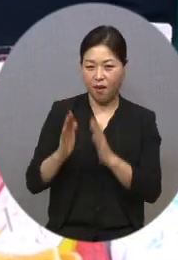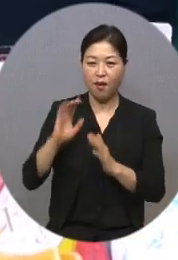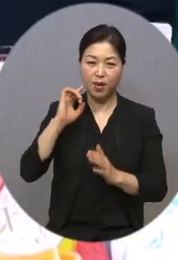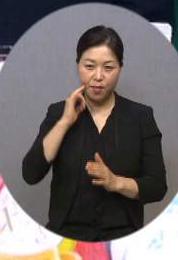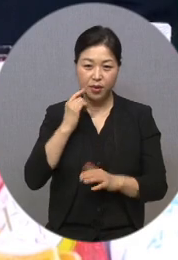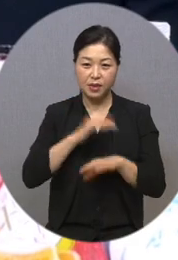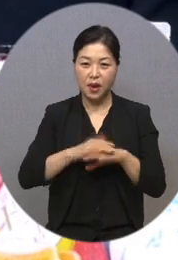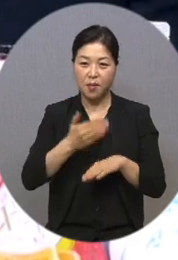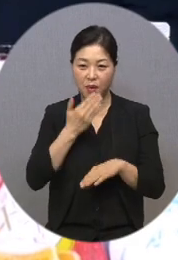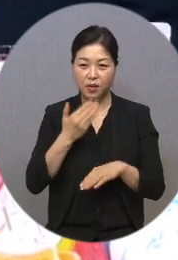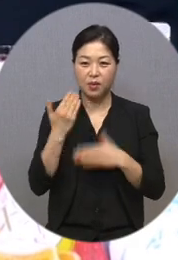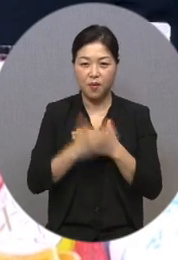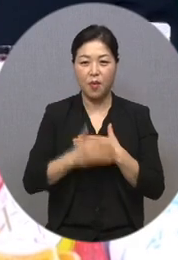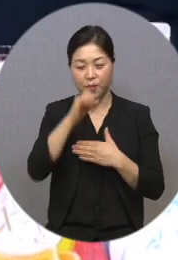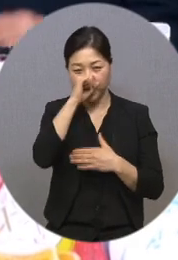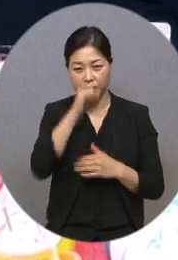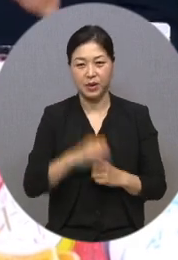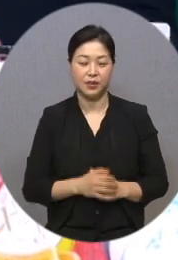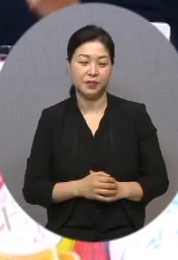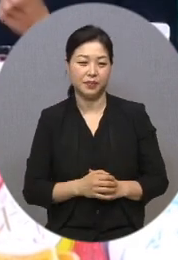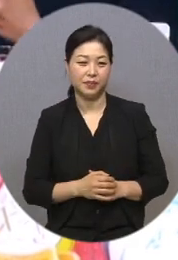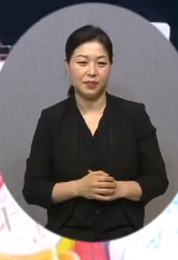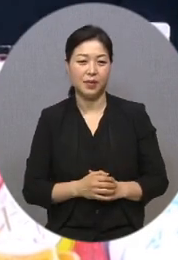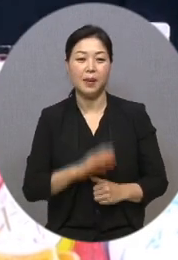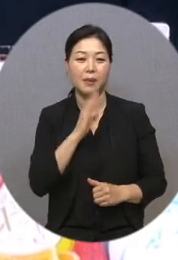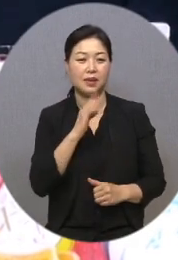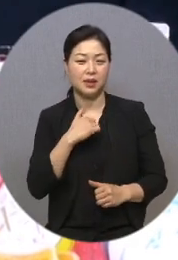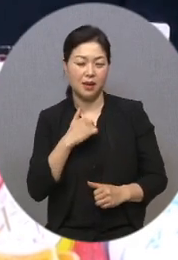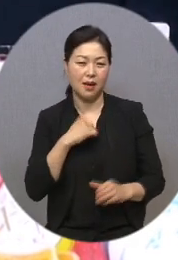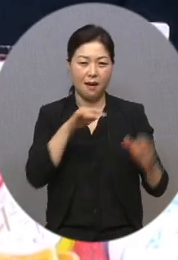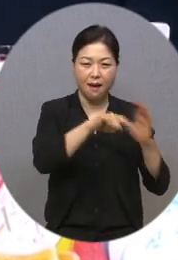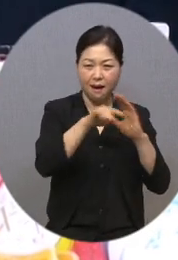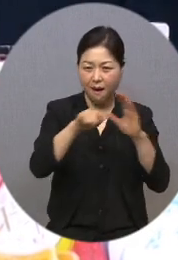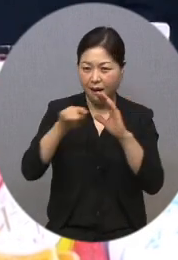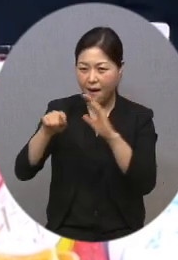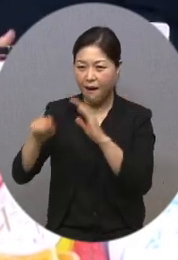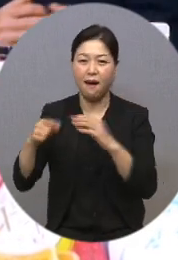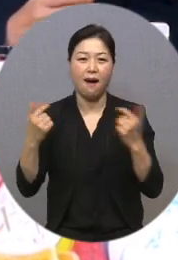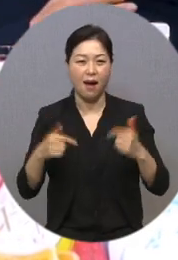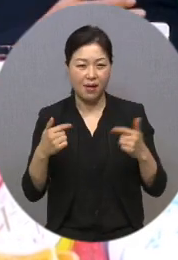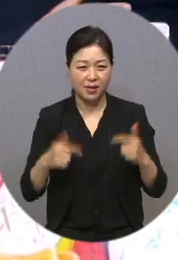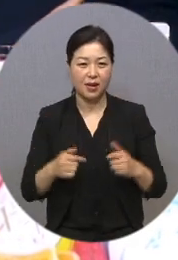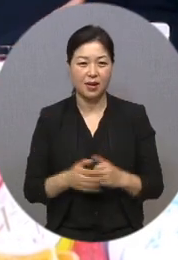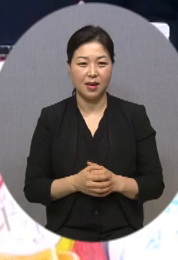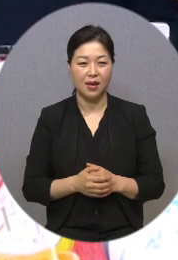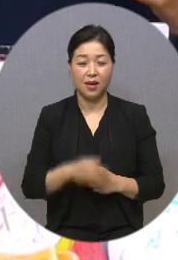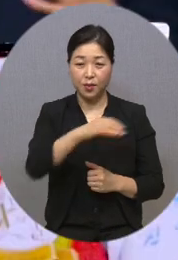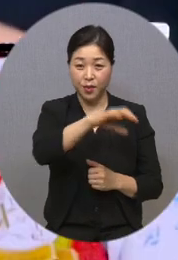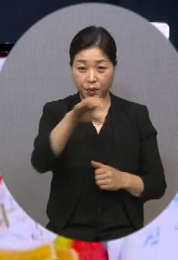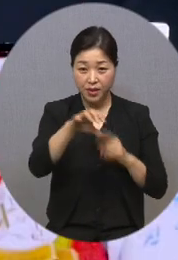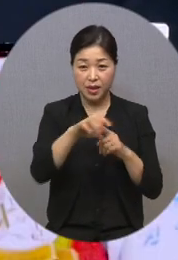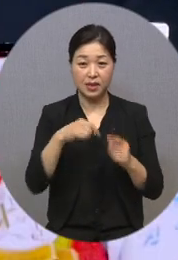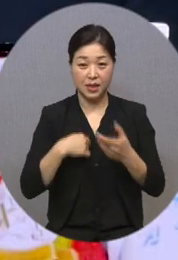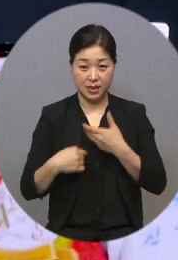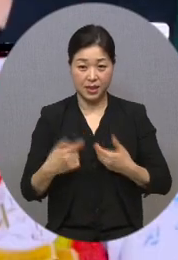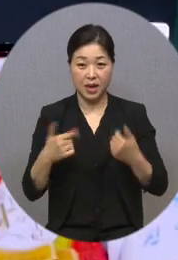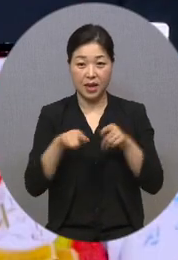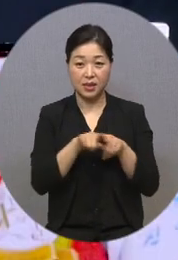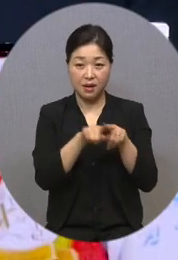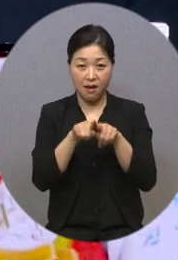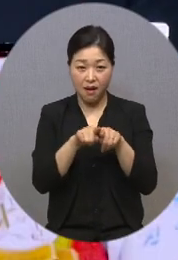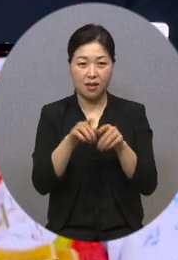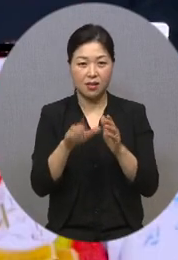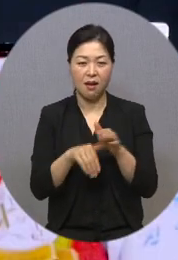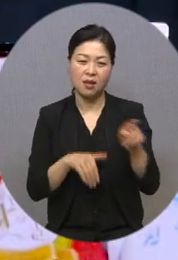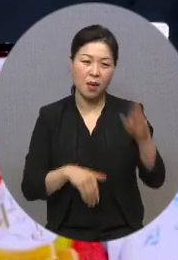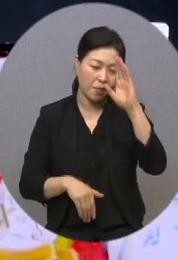먹지만 날씬하고 건강하고. 아니 근데 제가 정말 여기저기 안 돌아다니는 데가 없거든요. 그쵸? 주변에 제 그 제자들이 저랑 같이 다니면 병이